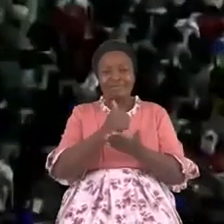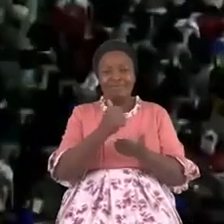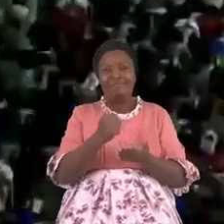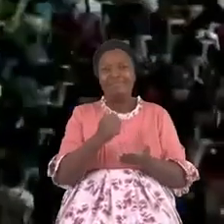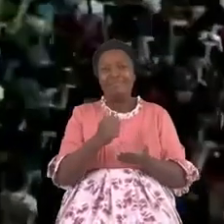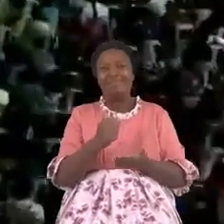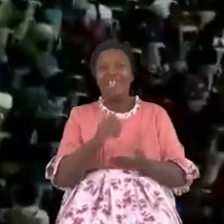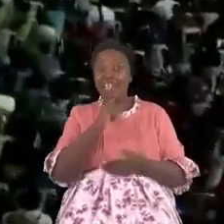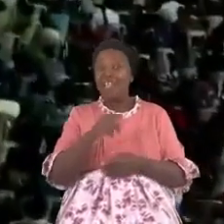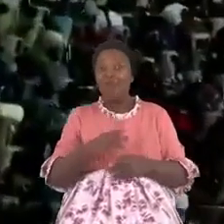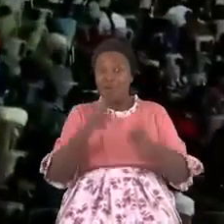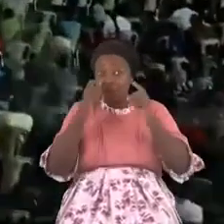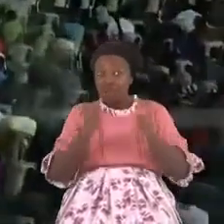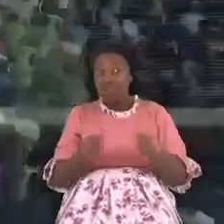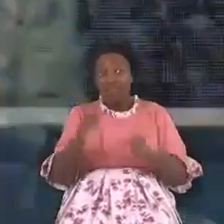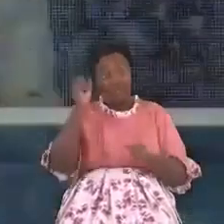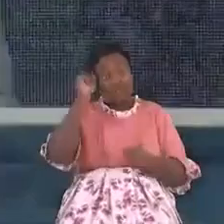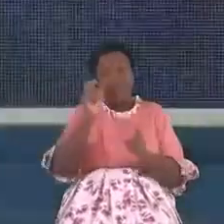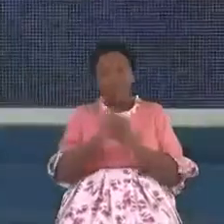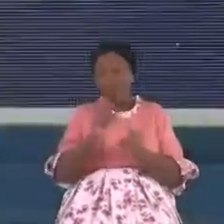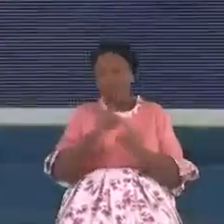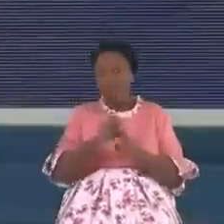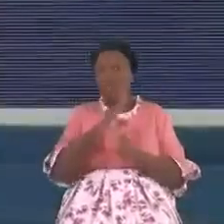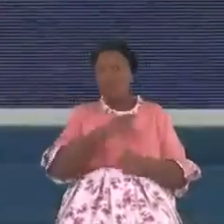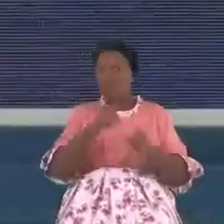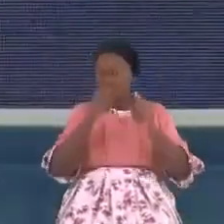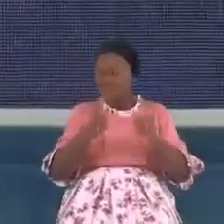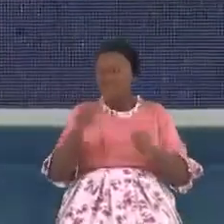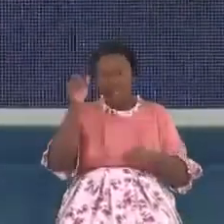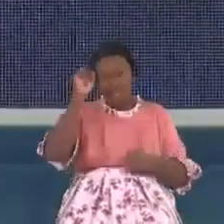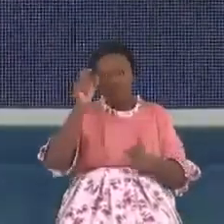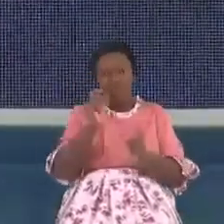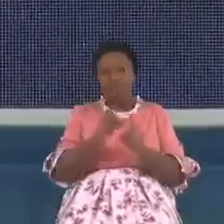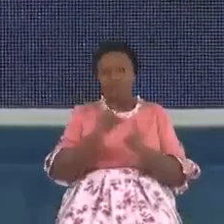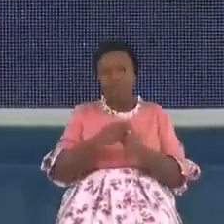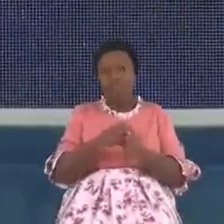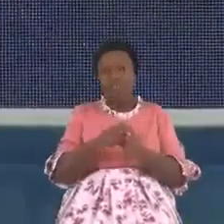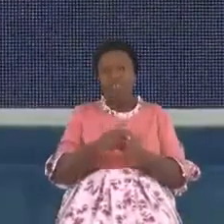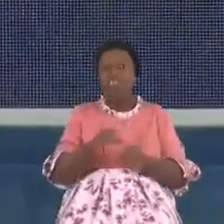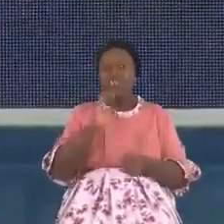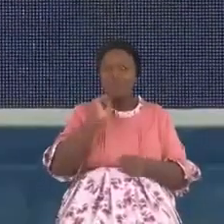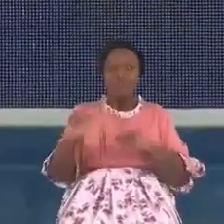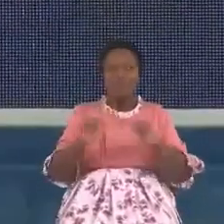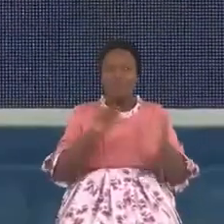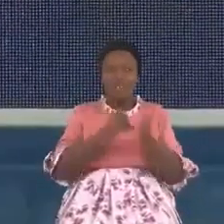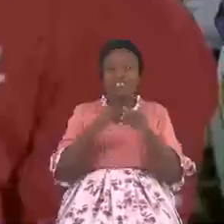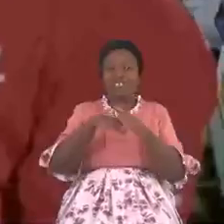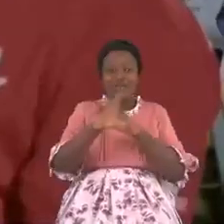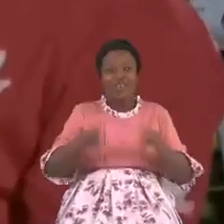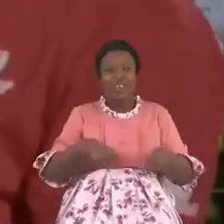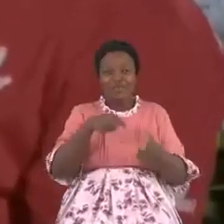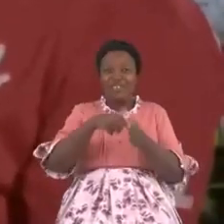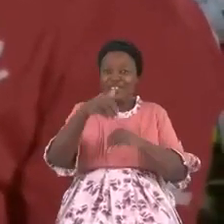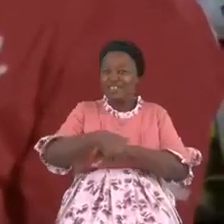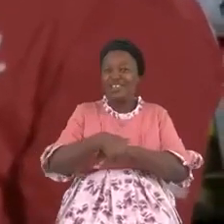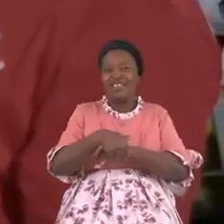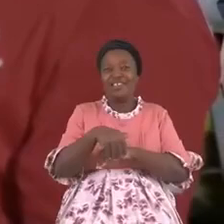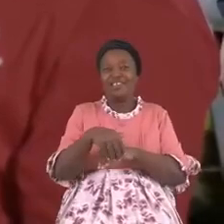Ọ ga-eme ka okwu ya mee ngwa ngwa, mee ka ọ dị ngwa ngwa, wee mee ka ọ bịa na mmezu na ndụ gị n'abalị